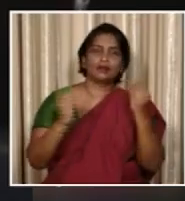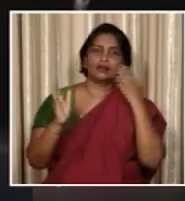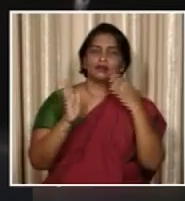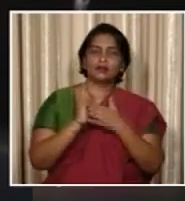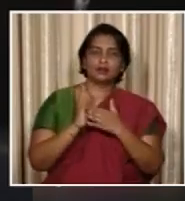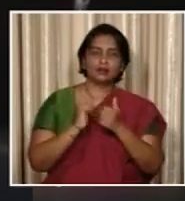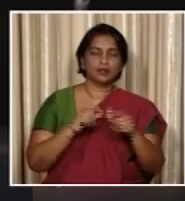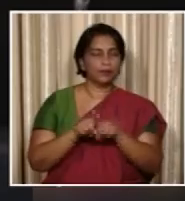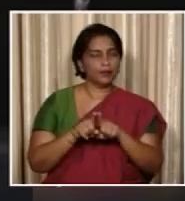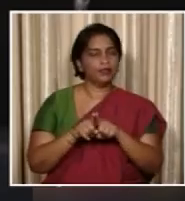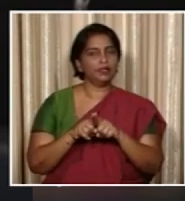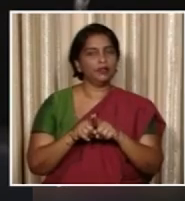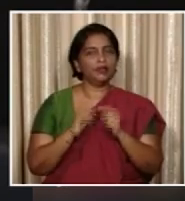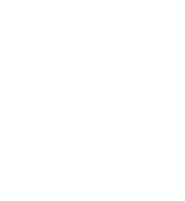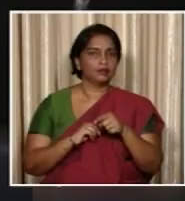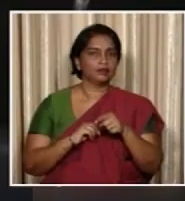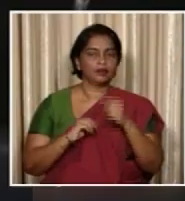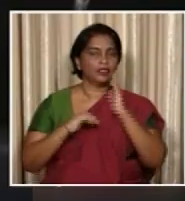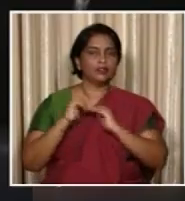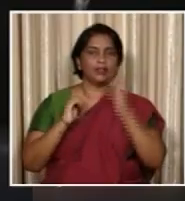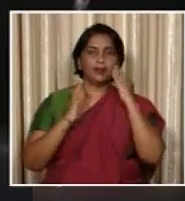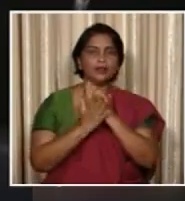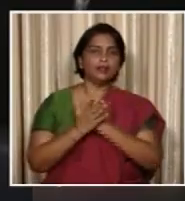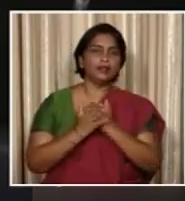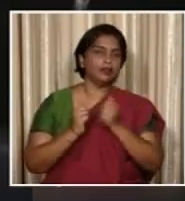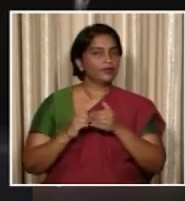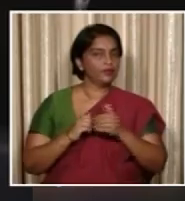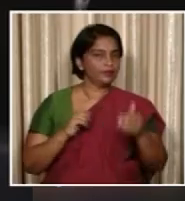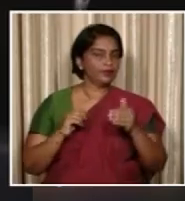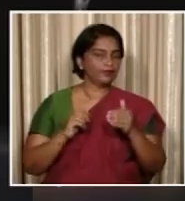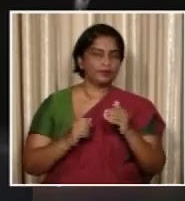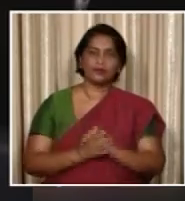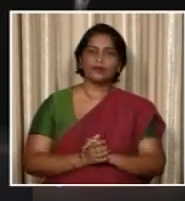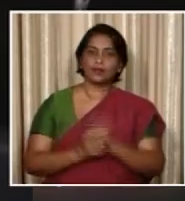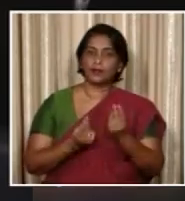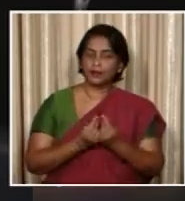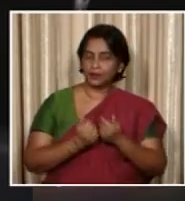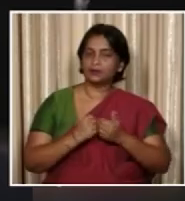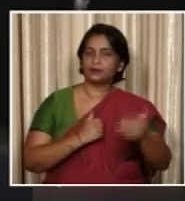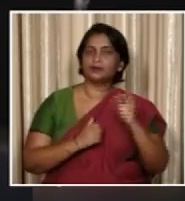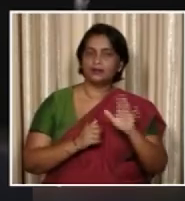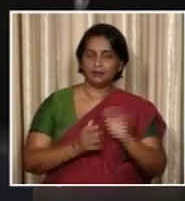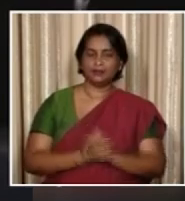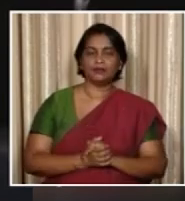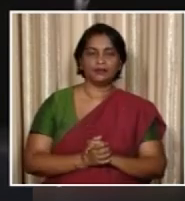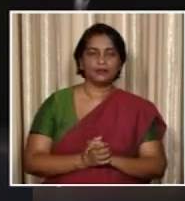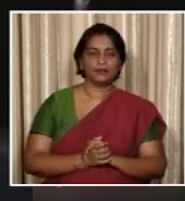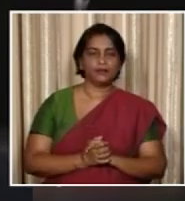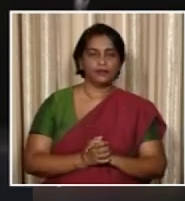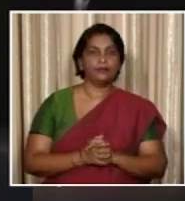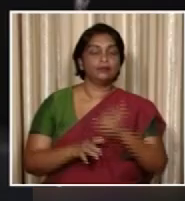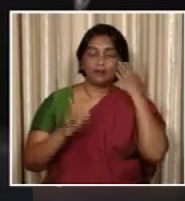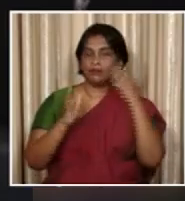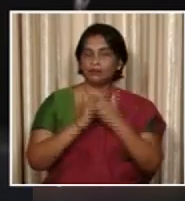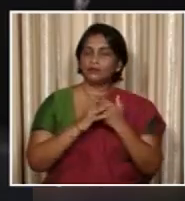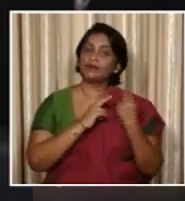කරන්න කවුරුත් කතා කළේ නැහැ. ඒක කළේ අපි. ඒක නිසා මම පැහැදිලිව කියනවා කඩිනම් පියවර ගැනීම සඳහා අදාළ අංශවලට උපදෙස් දීලා